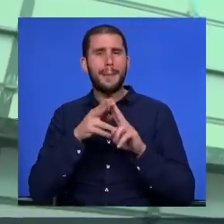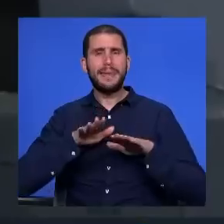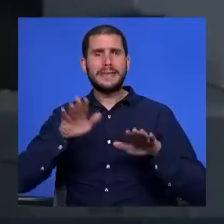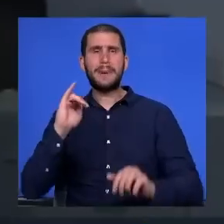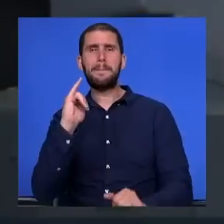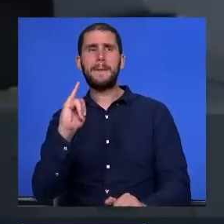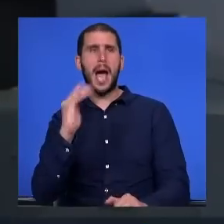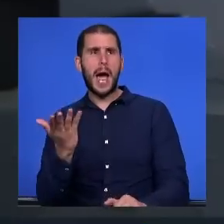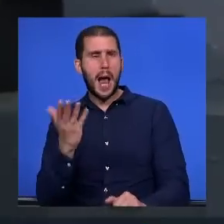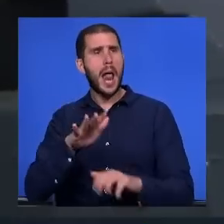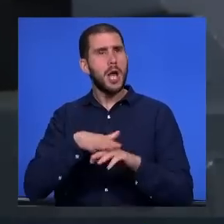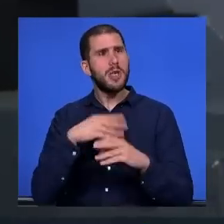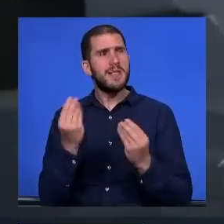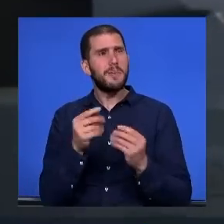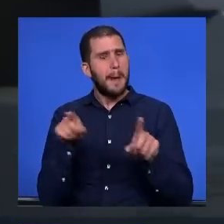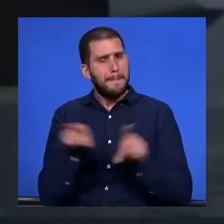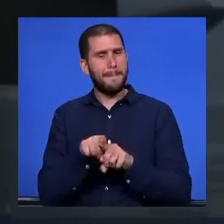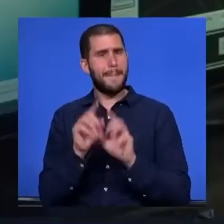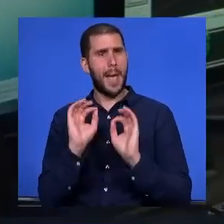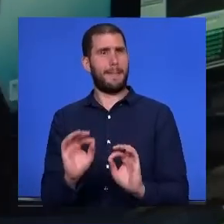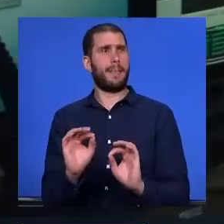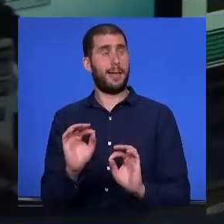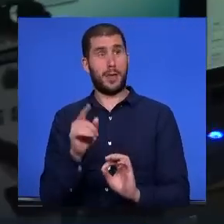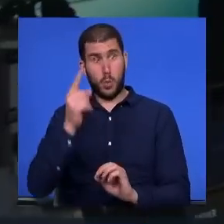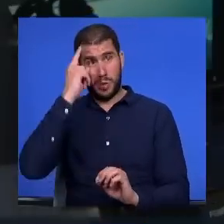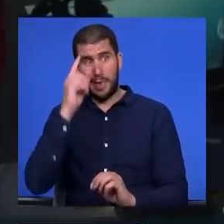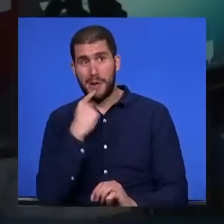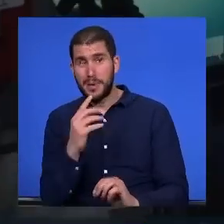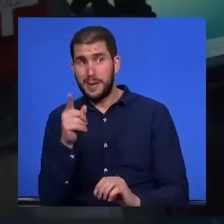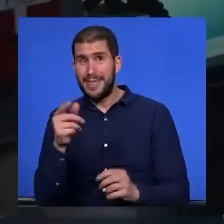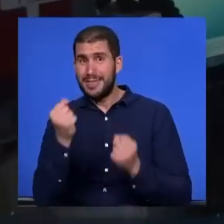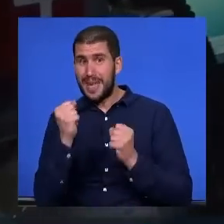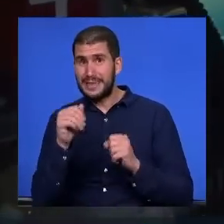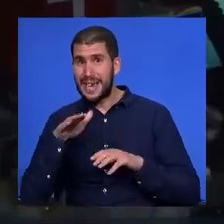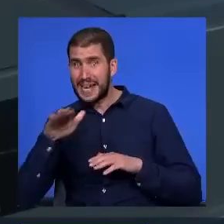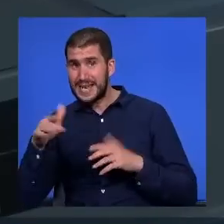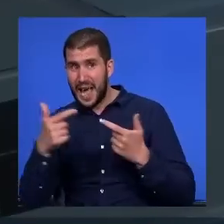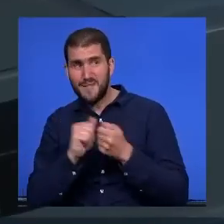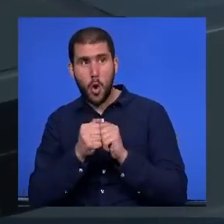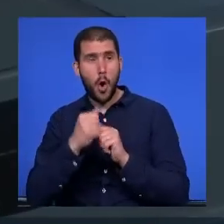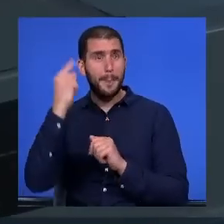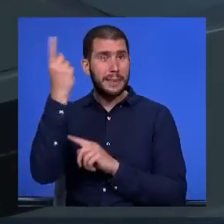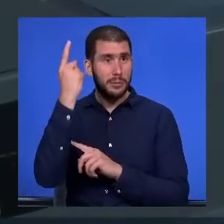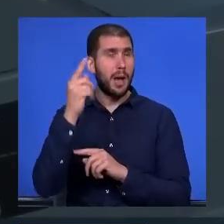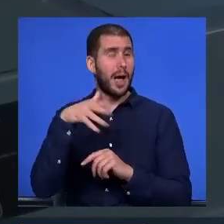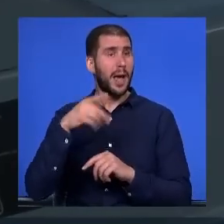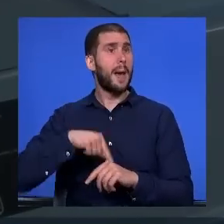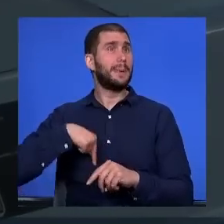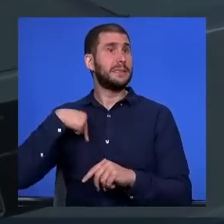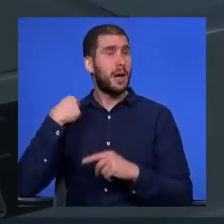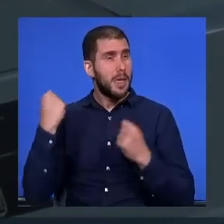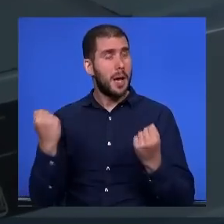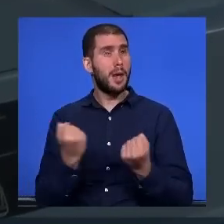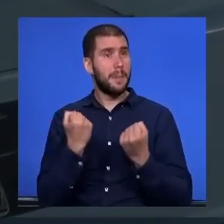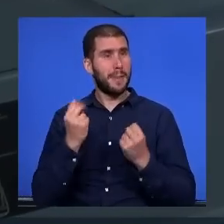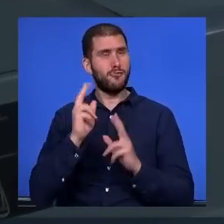של הטיסה, להרגיש את הדברים ממש כמו שהם נראים. את בעודת להגיד, הוא יהיה טייס קרב, הוא יהיה במסוקים. אחרי הרבה זמן פה במאמן